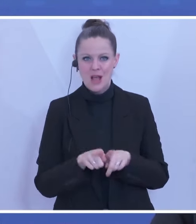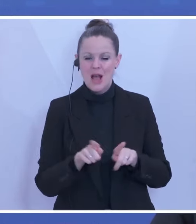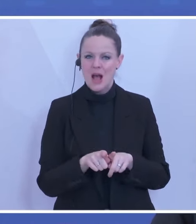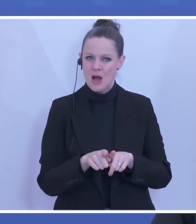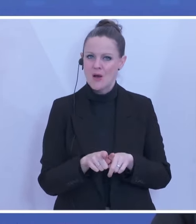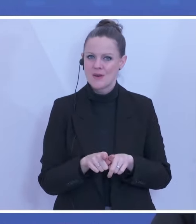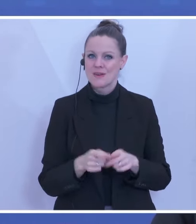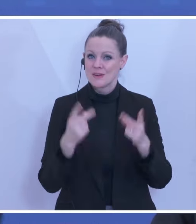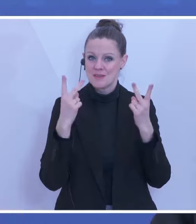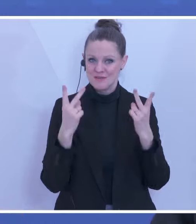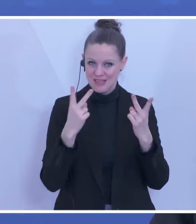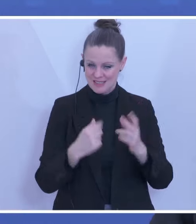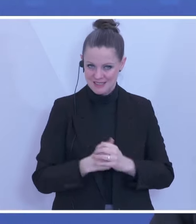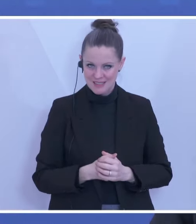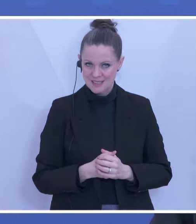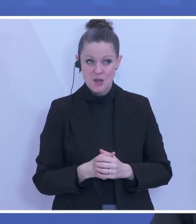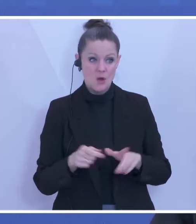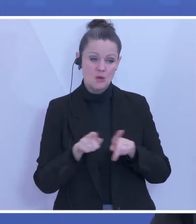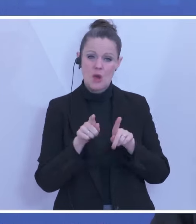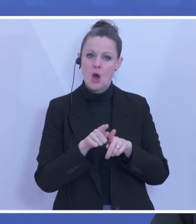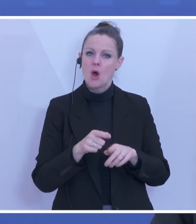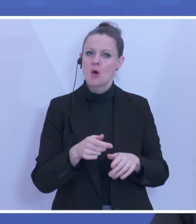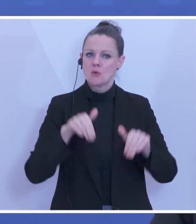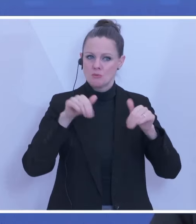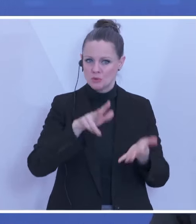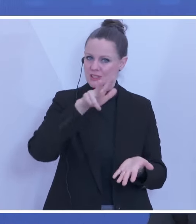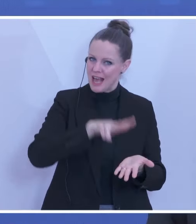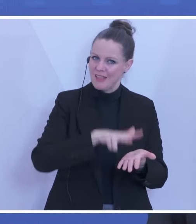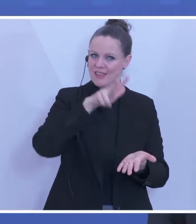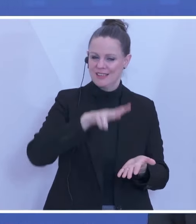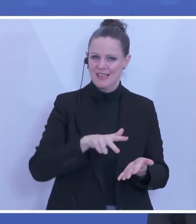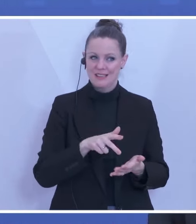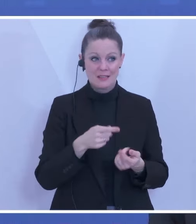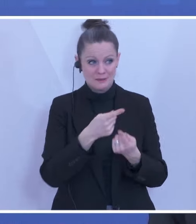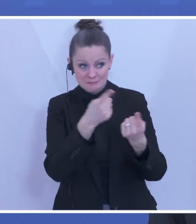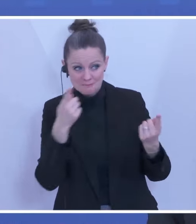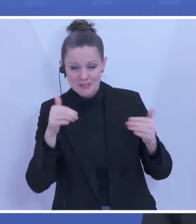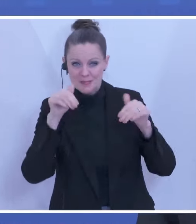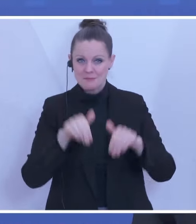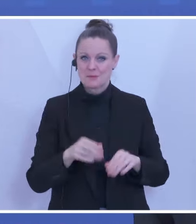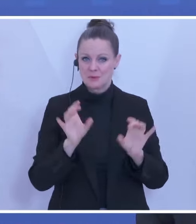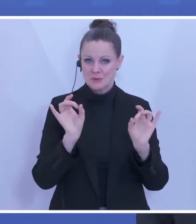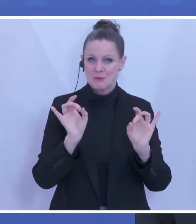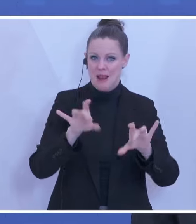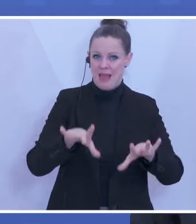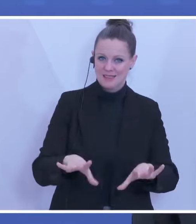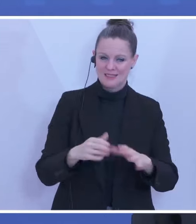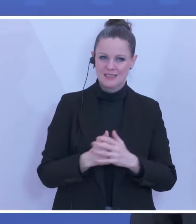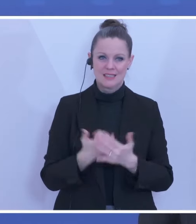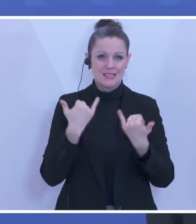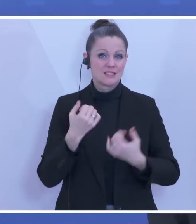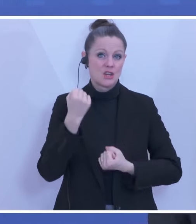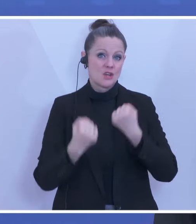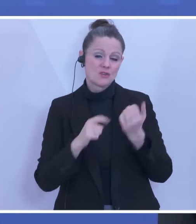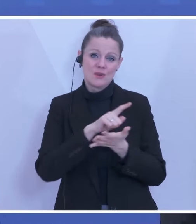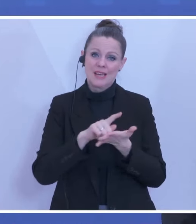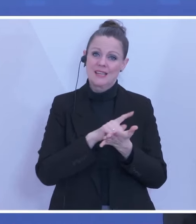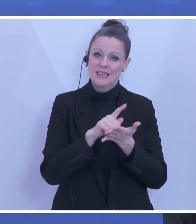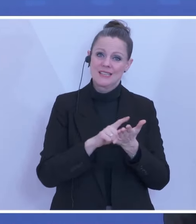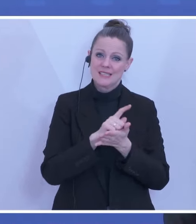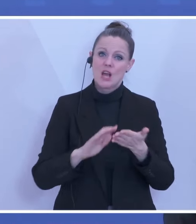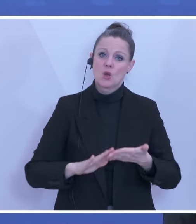bemerkenswert, um nicht zu sagen anerkennenswert, aber das muss ich anderen überlassen, wenn in diesen schwierigen Zeiten konstruktive Lösungen